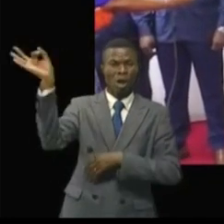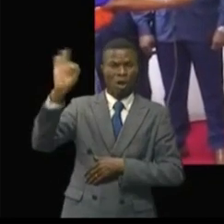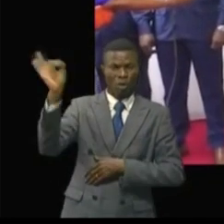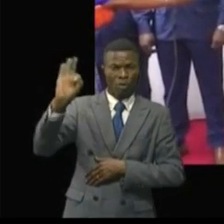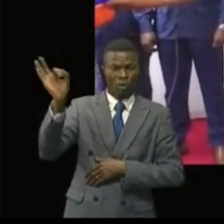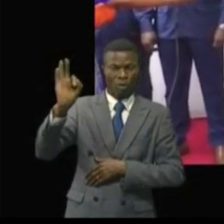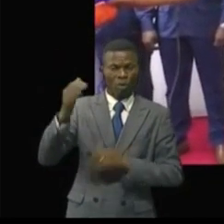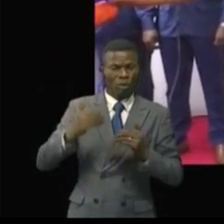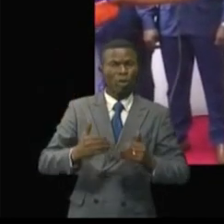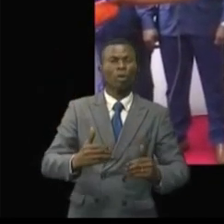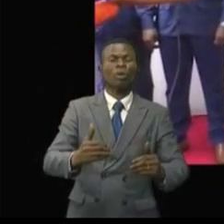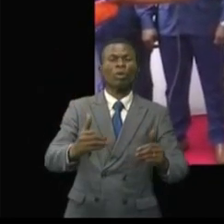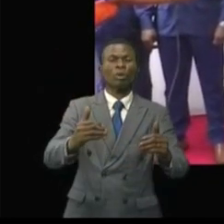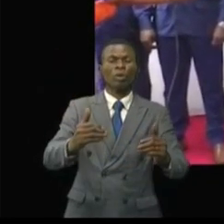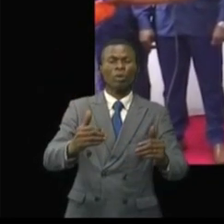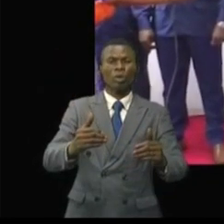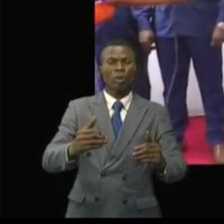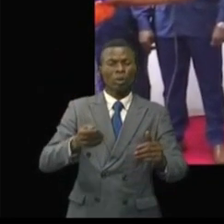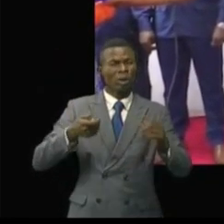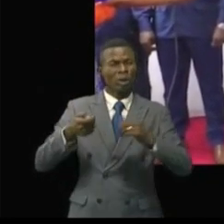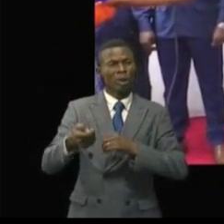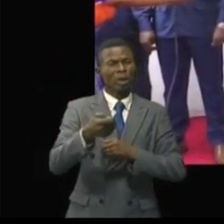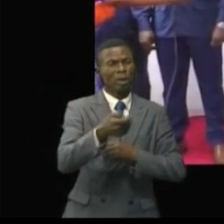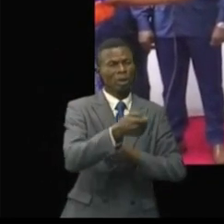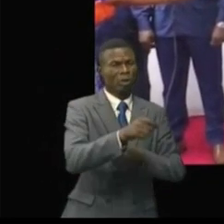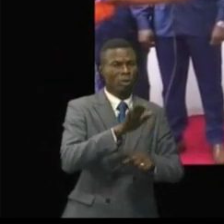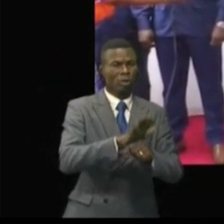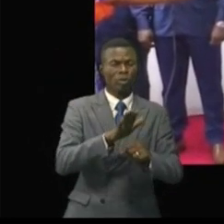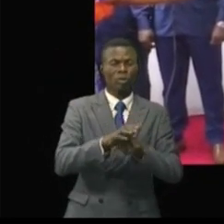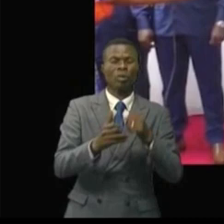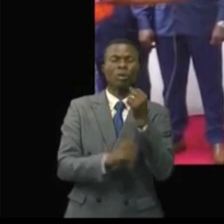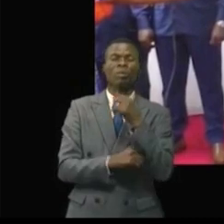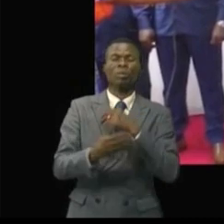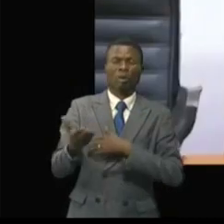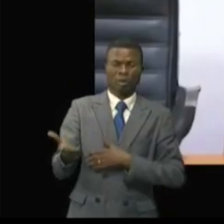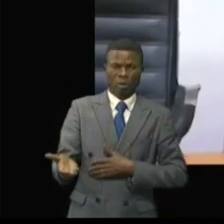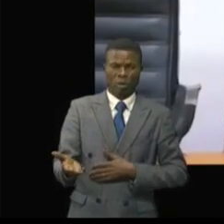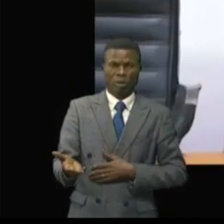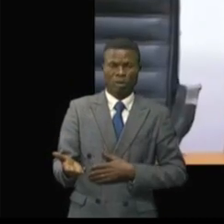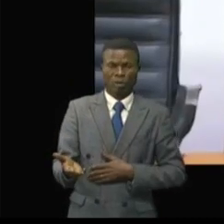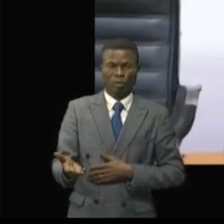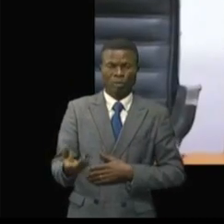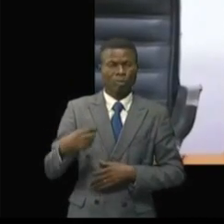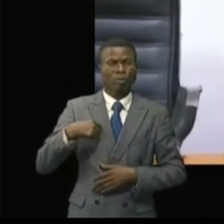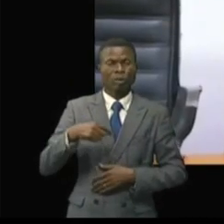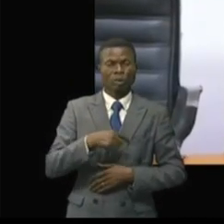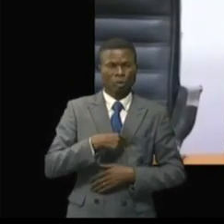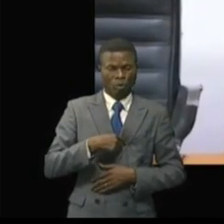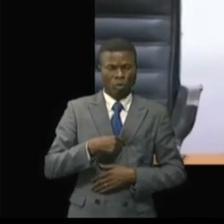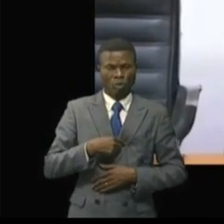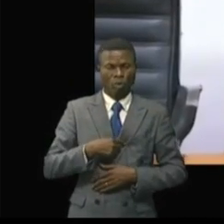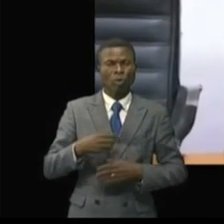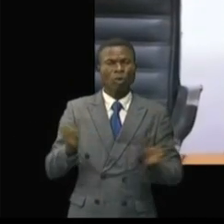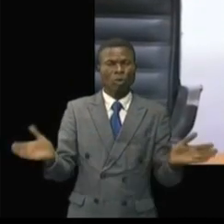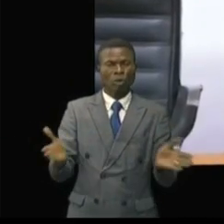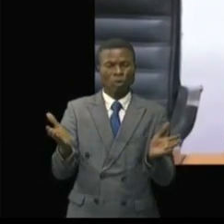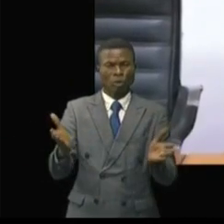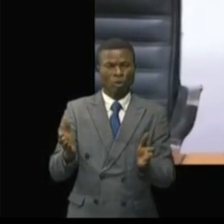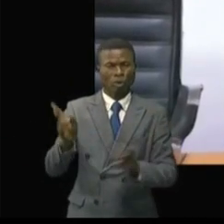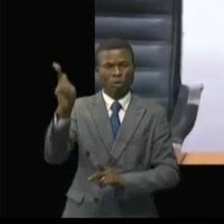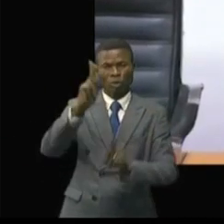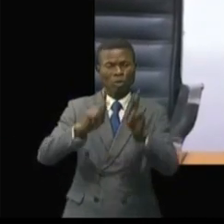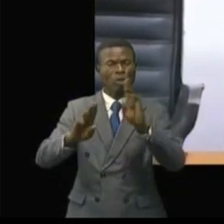de continuer à commettre des actes ignobles. Nous encourageons notre